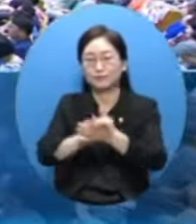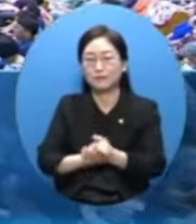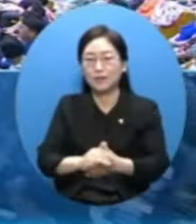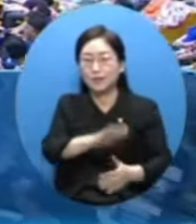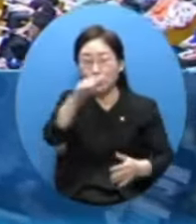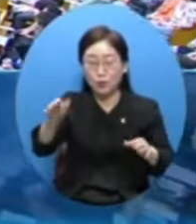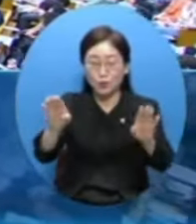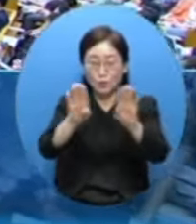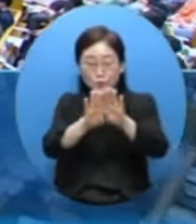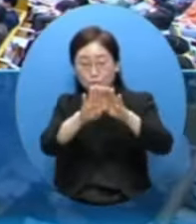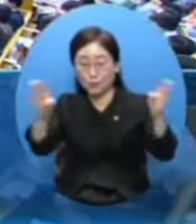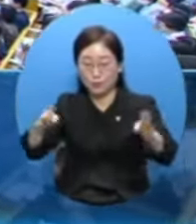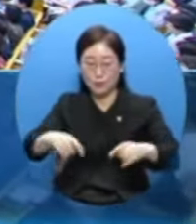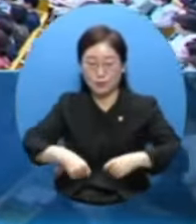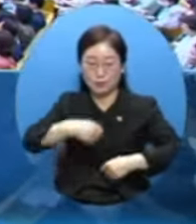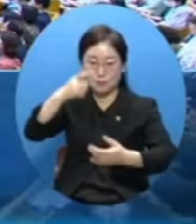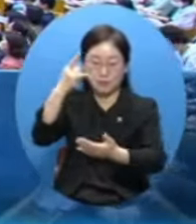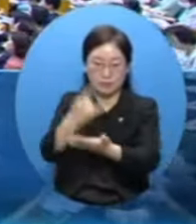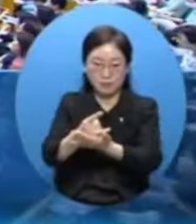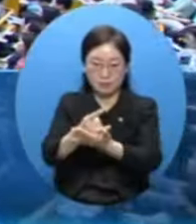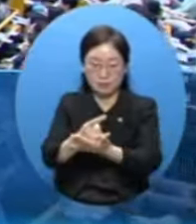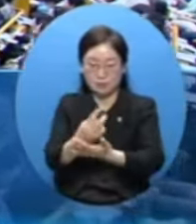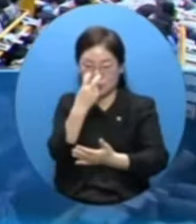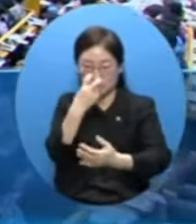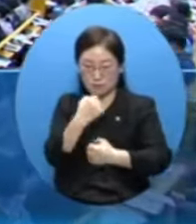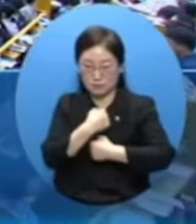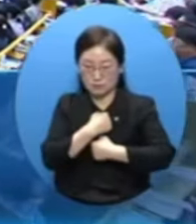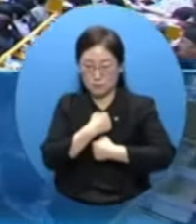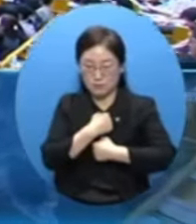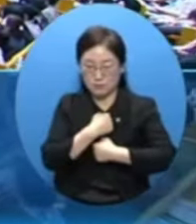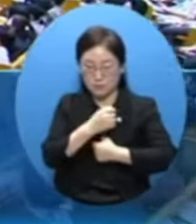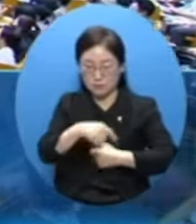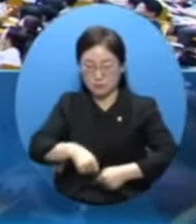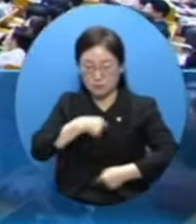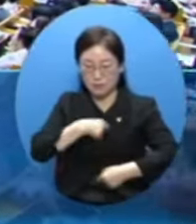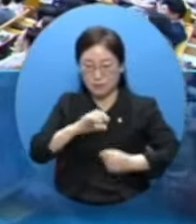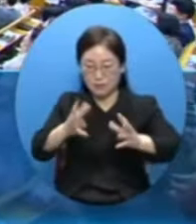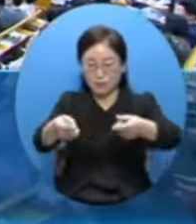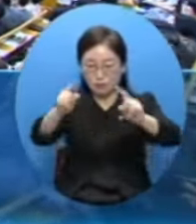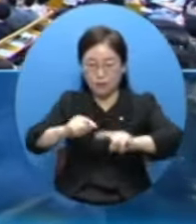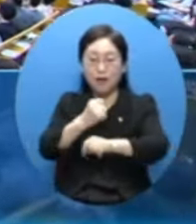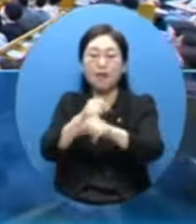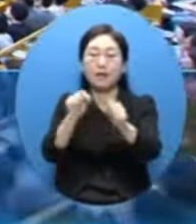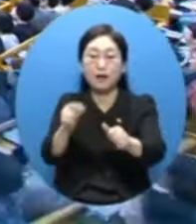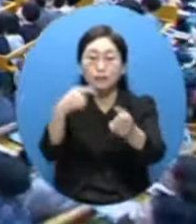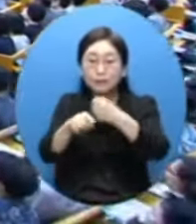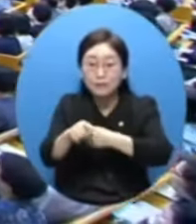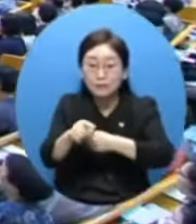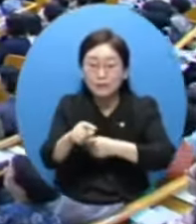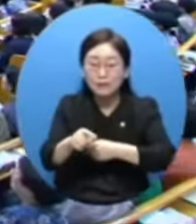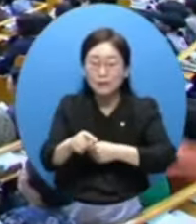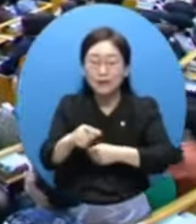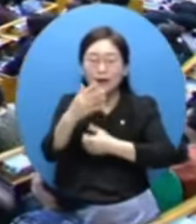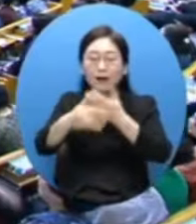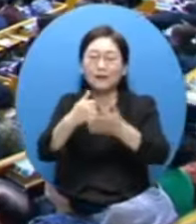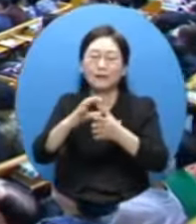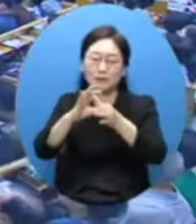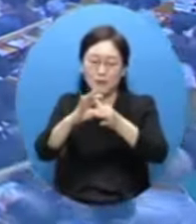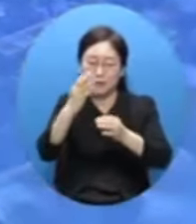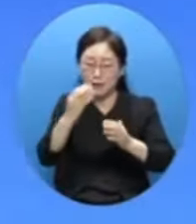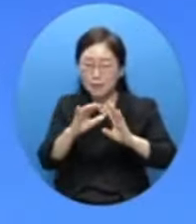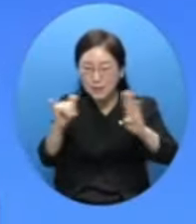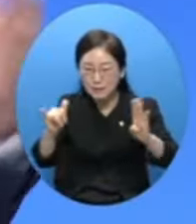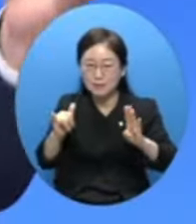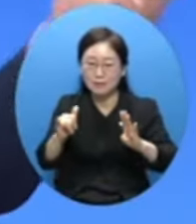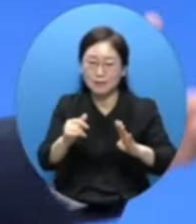문들을 열고 신의를 지키는 의로운 나라가 들어오게 할지어다 하나님께서 하나님의 백성을 의로운 나라라고 부르셨습니다